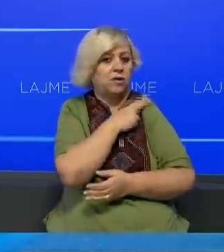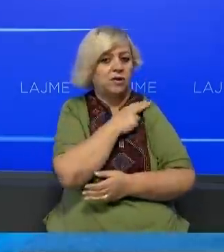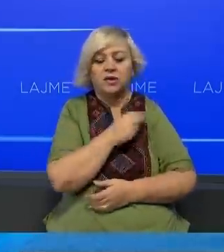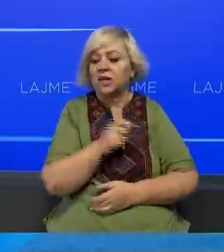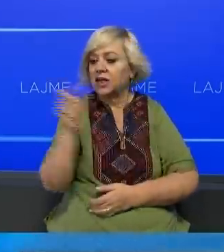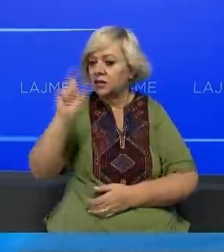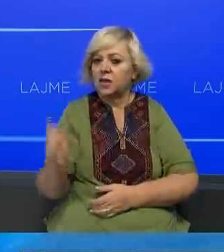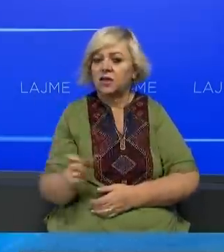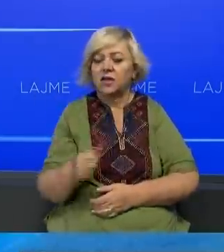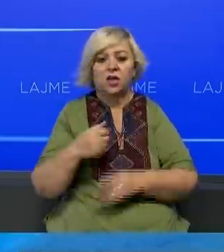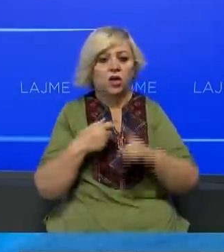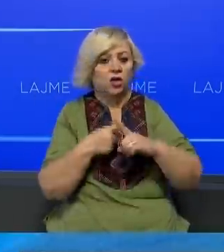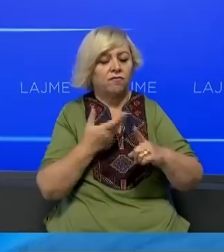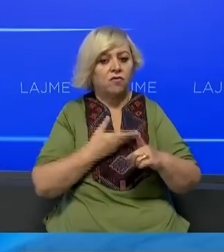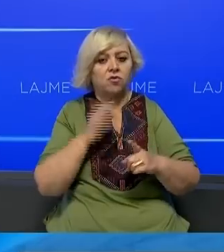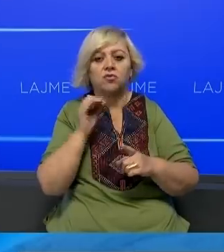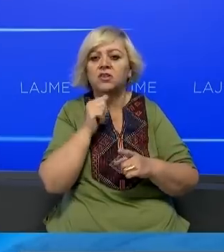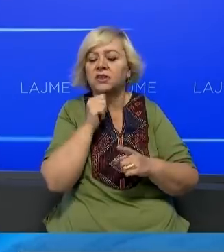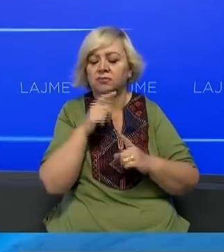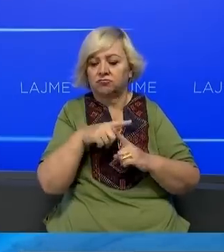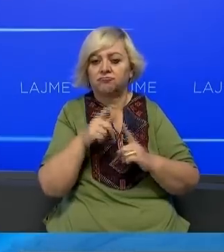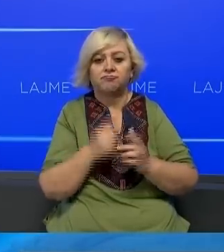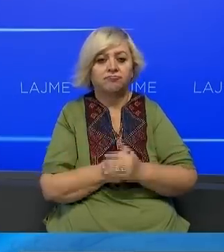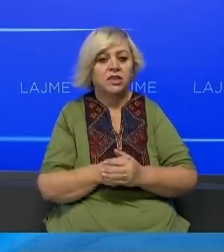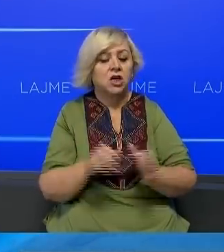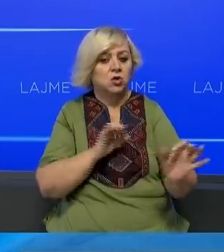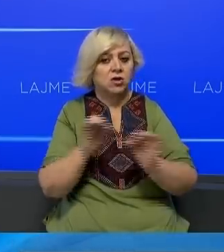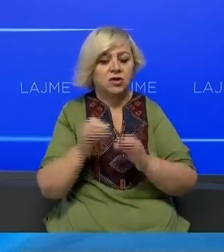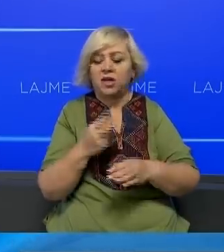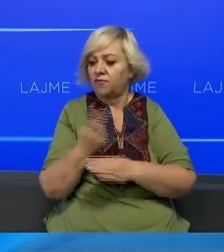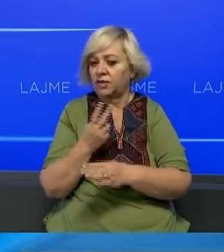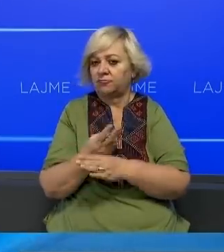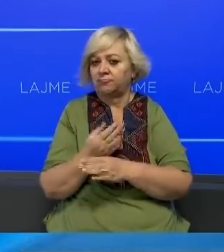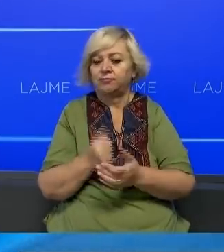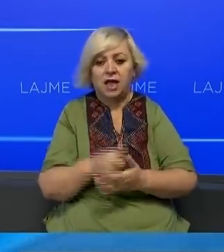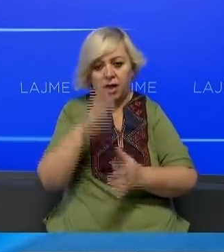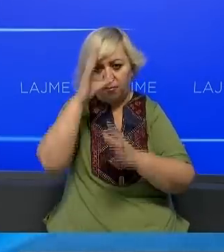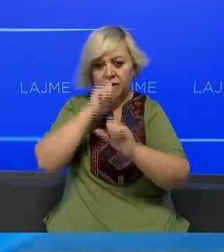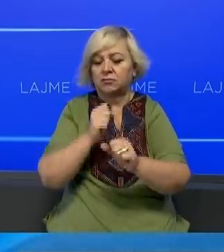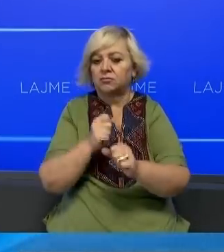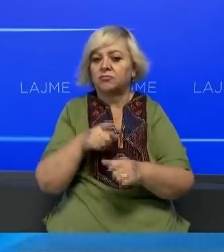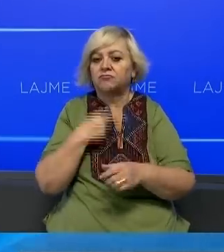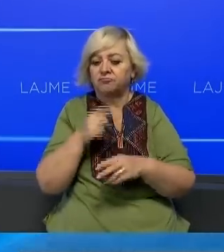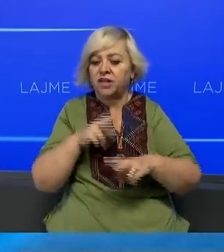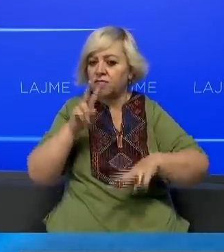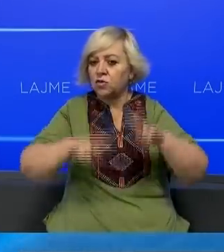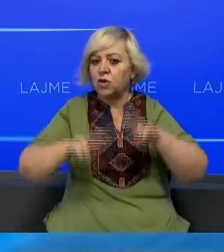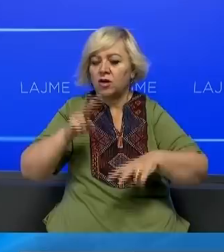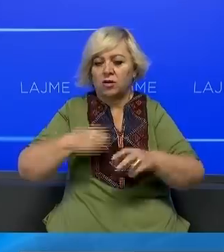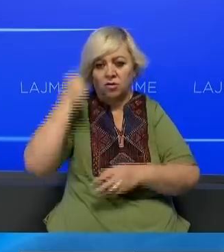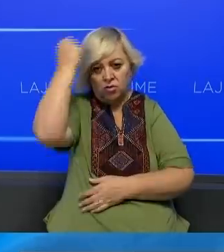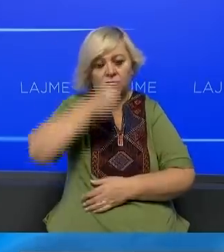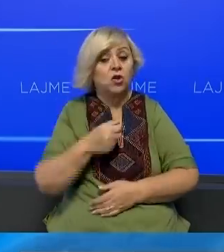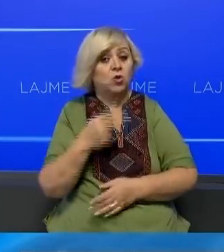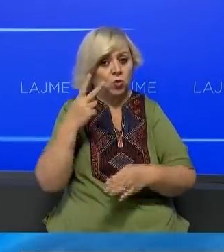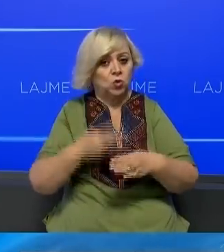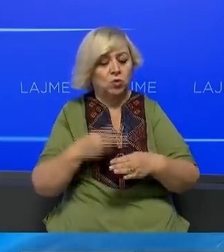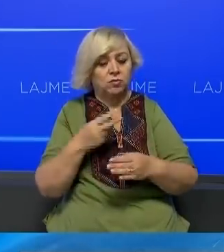të KFOR-it në ruajtjen e sigurisë në vend. E ambasadori De Riu, i cili në të kaluarëm kishte vizituar Kosovën në dy raste,